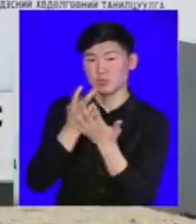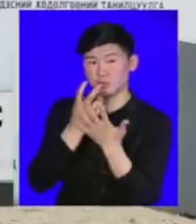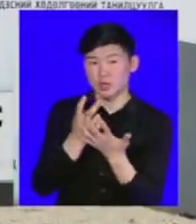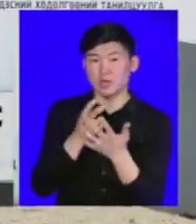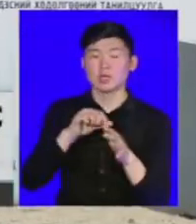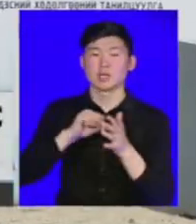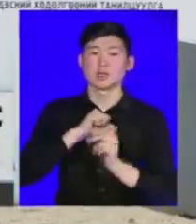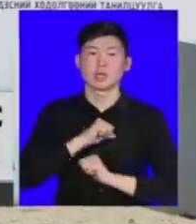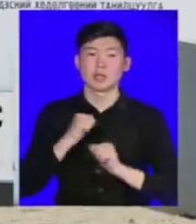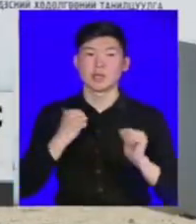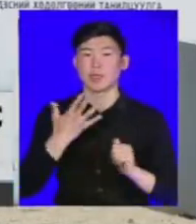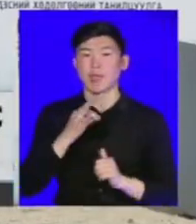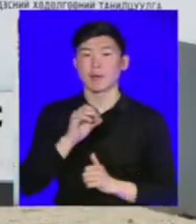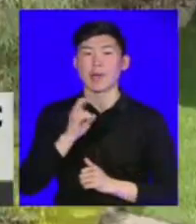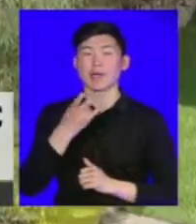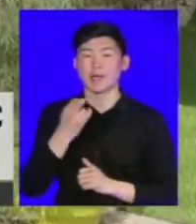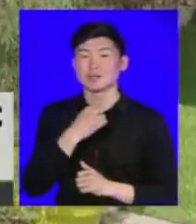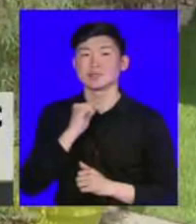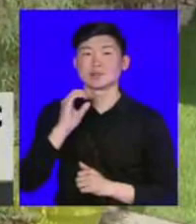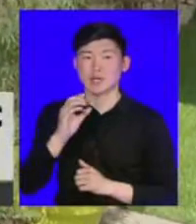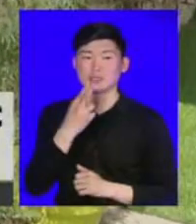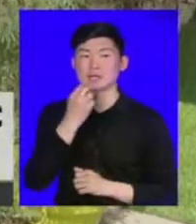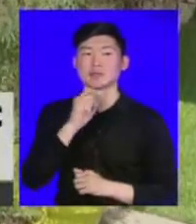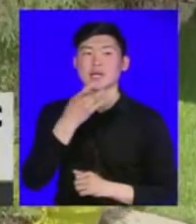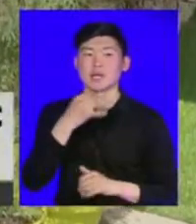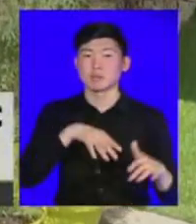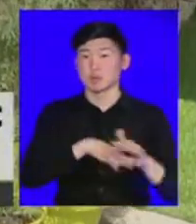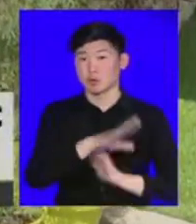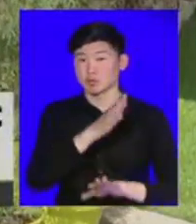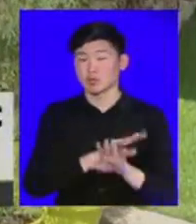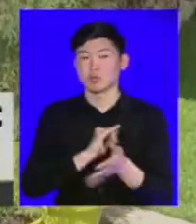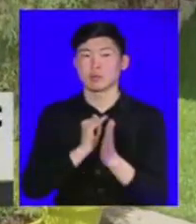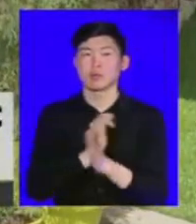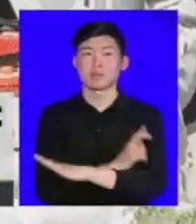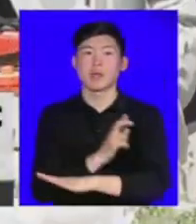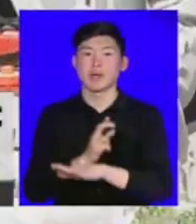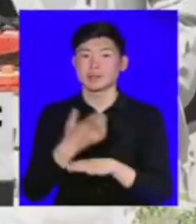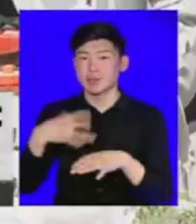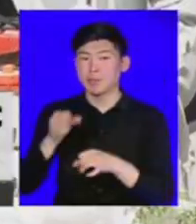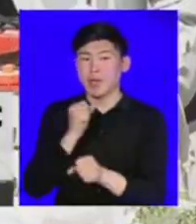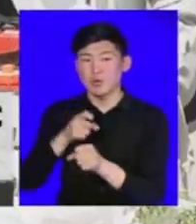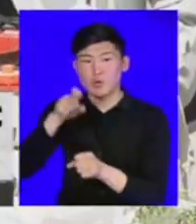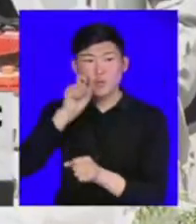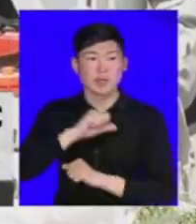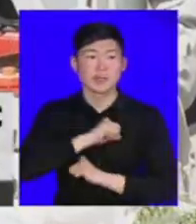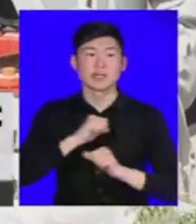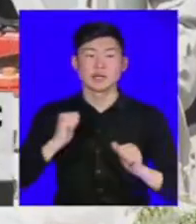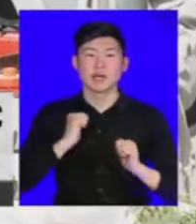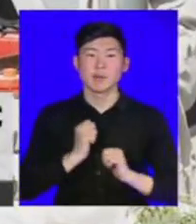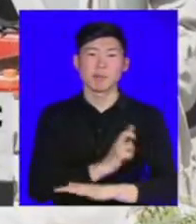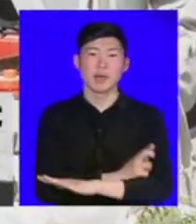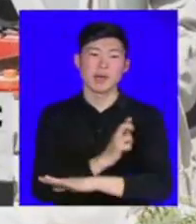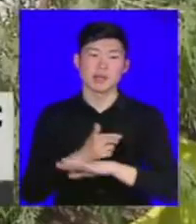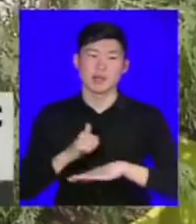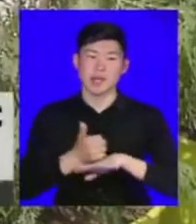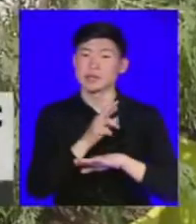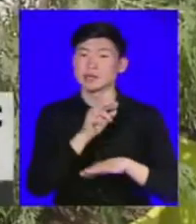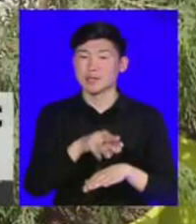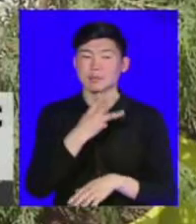50 гаруй анкетыг цаасаар болон цахимаар илгээжээ. Тэгвэл байгаль орчны салбарт ажиллах хүсэлтэд иргэд байгаль орчин аялал жуулчлалын яамны